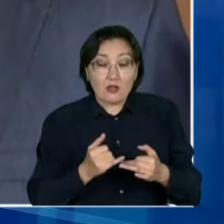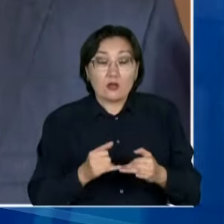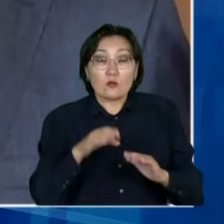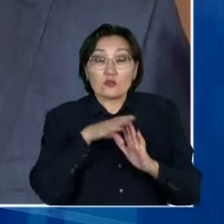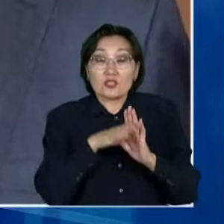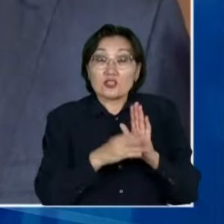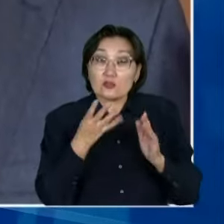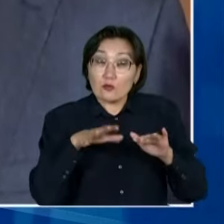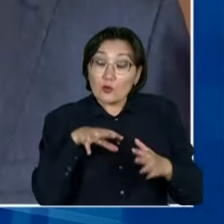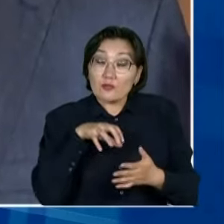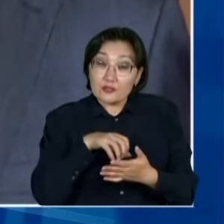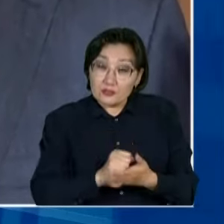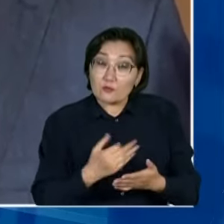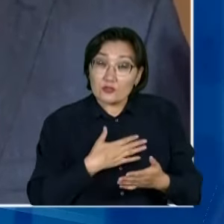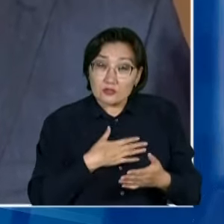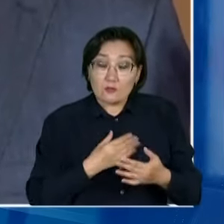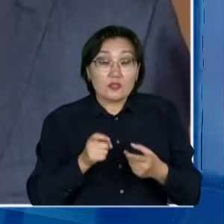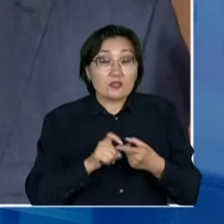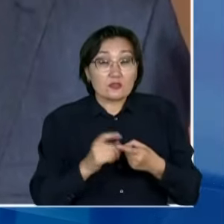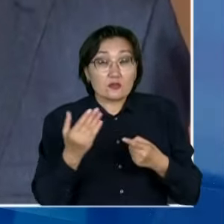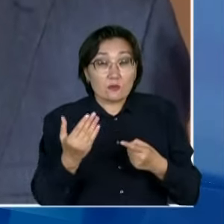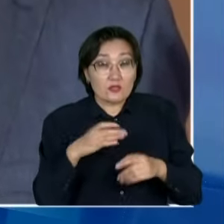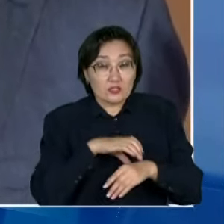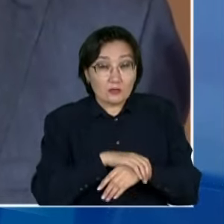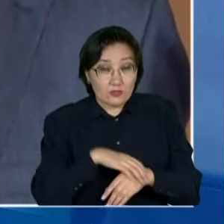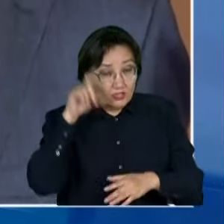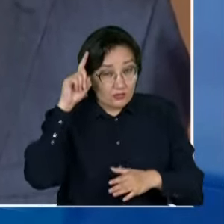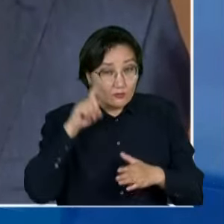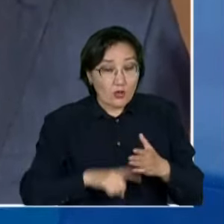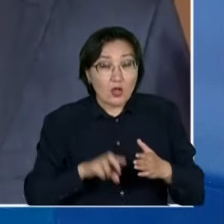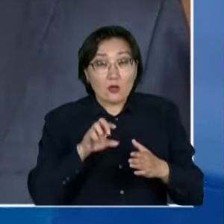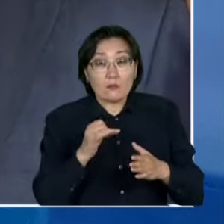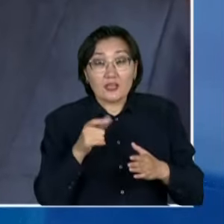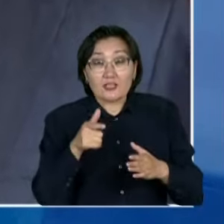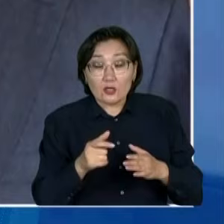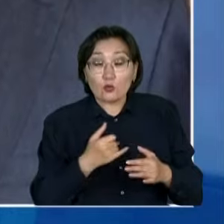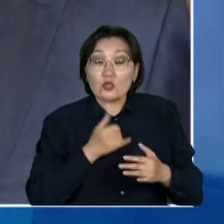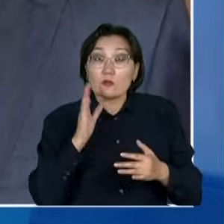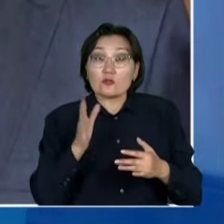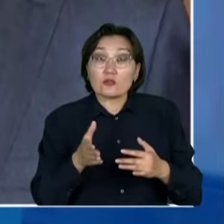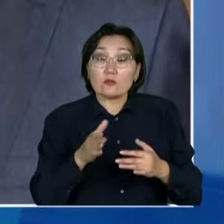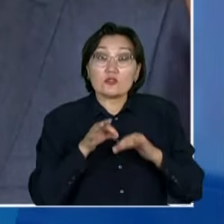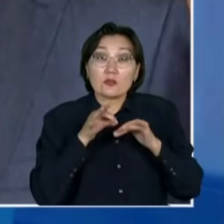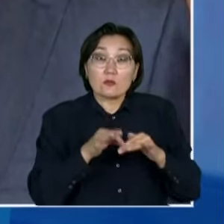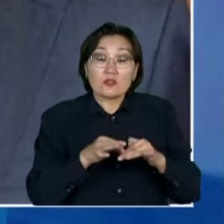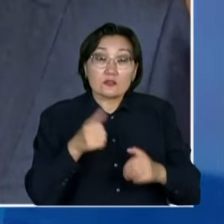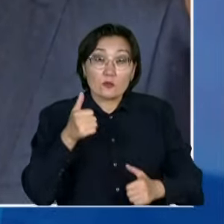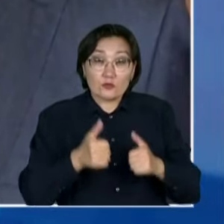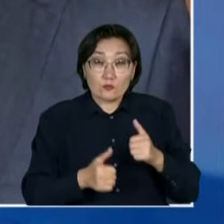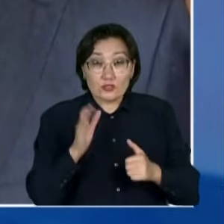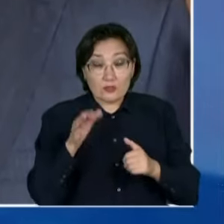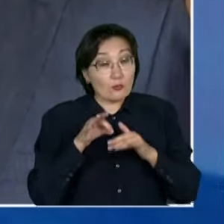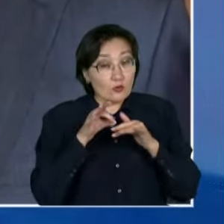идет 4-й, и мы также связываем с ним определенные надежды. Брейкинг у нас будет идти, то есть состязание по этому виду спорта